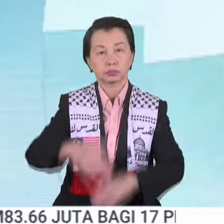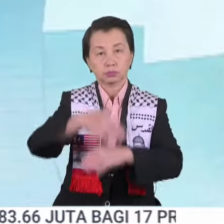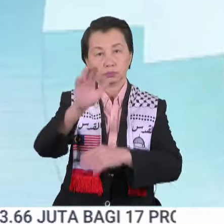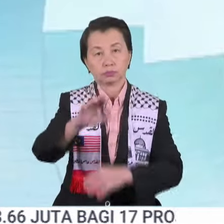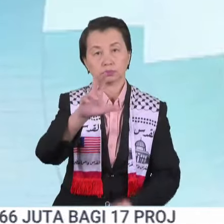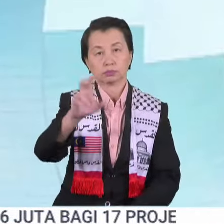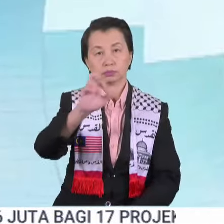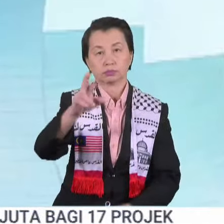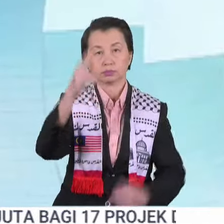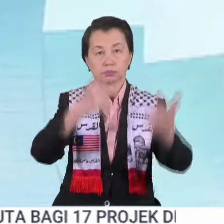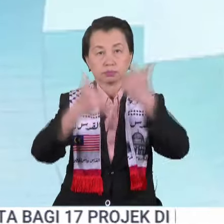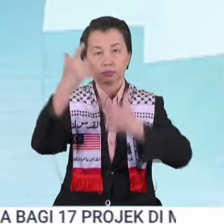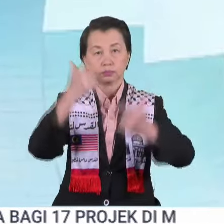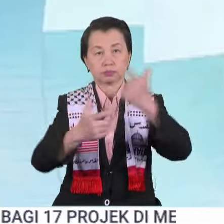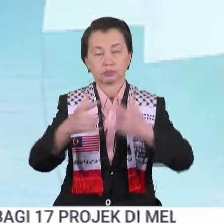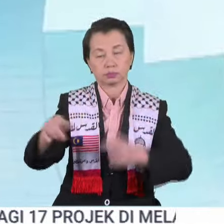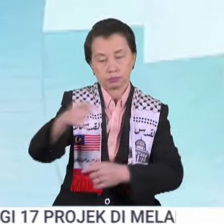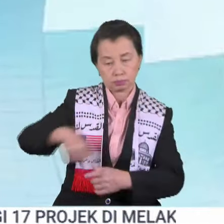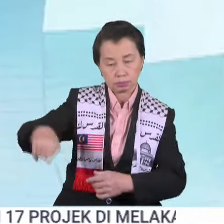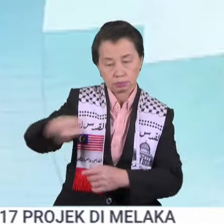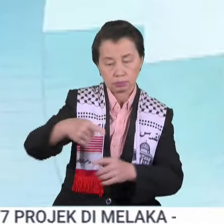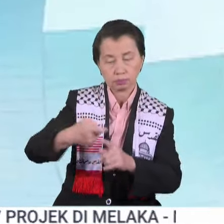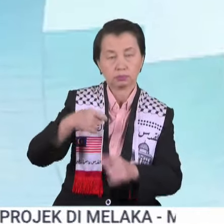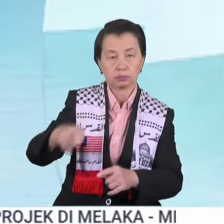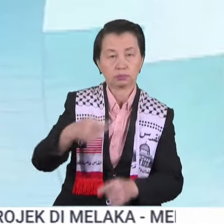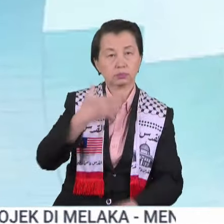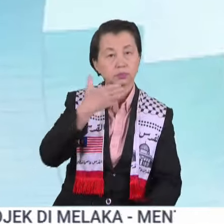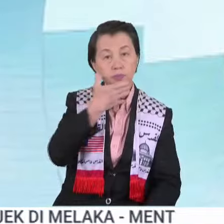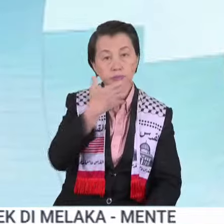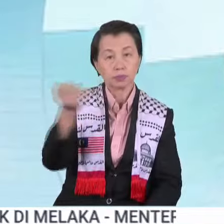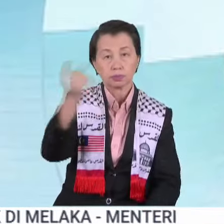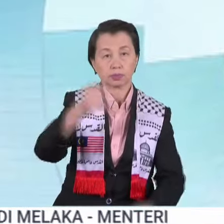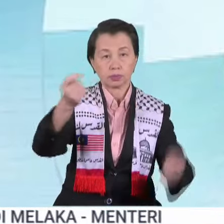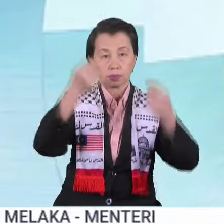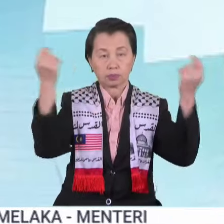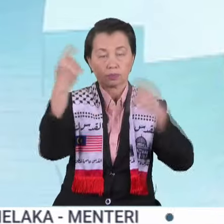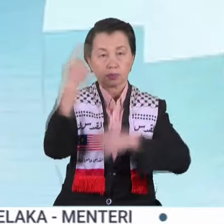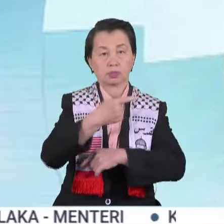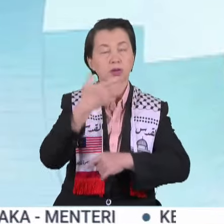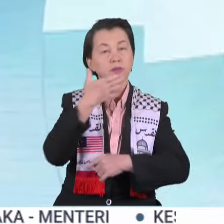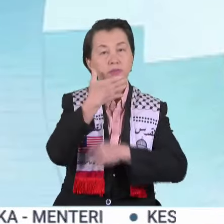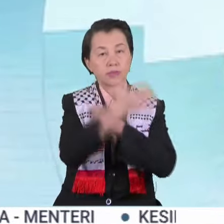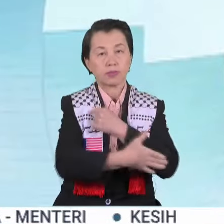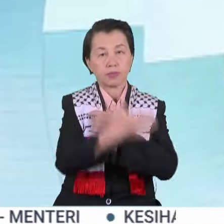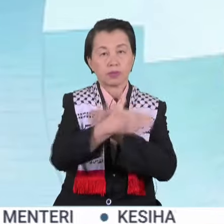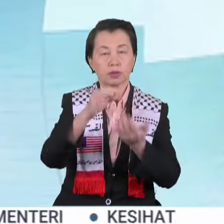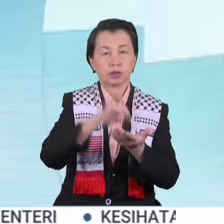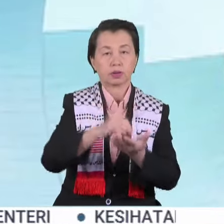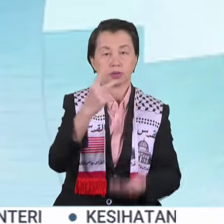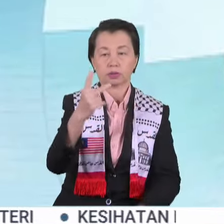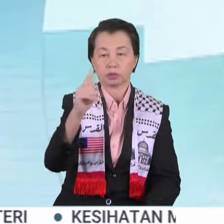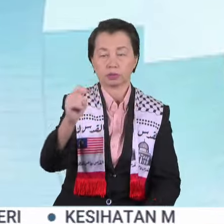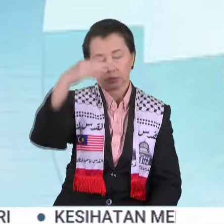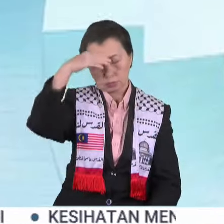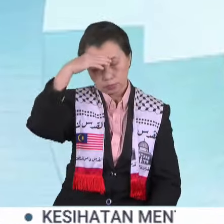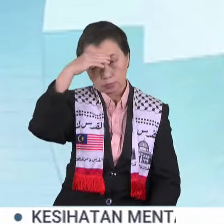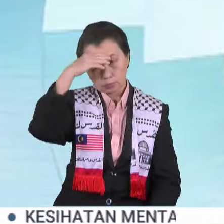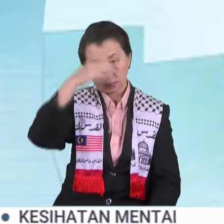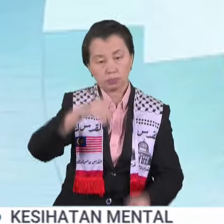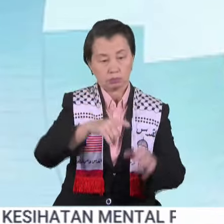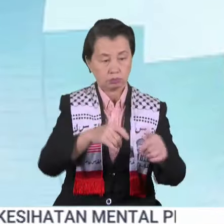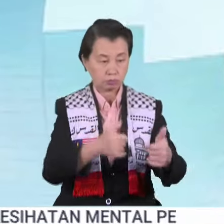Lebih 3,000 pengunjung rata-rata terdiri daripada belia hadir sambutan Hari Belia Negara di Kota Tinggi Johor hari ini. Antara